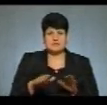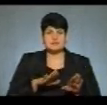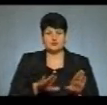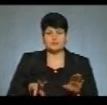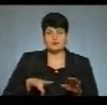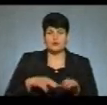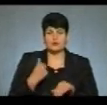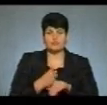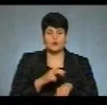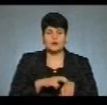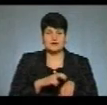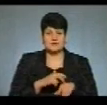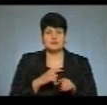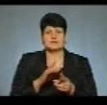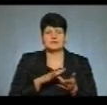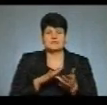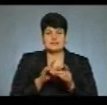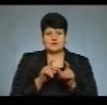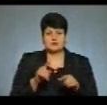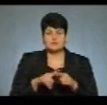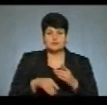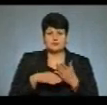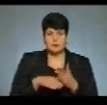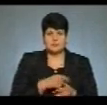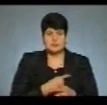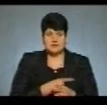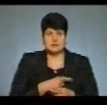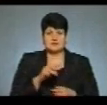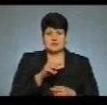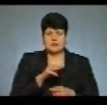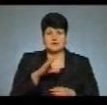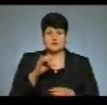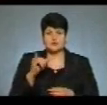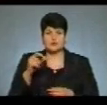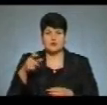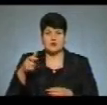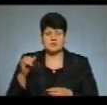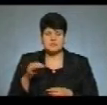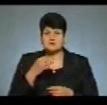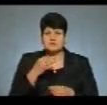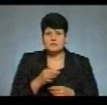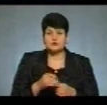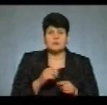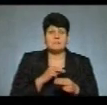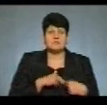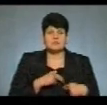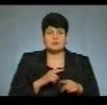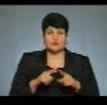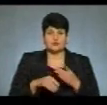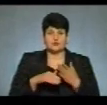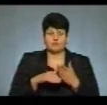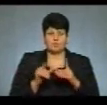директора головного лікаря Центру екстреної медичної допомоги та медицини Тетяна Сухарська розповіла, що працівники швидкої допомоги на виклик виїхали